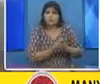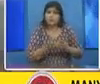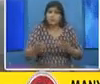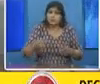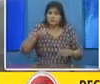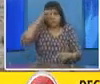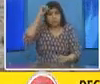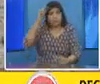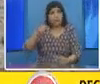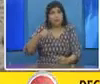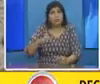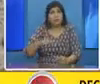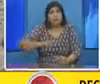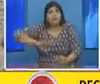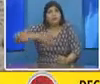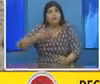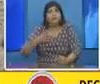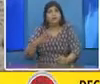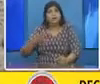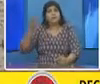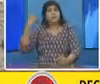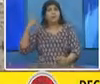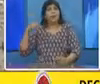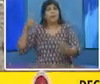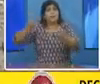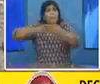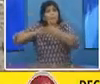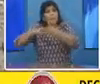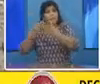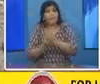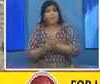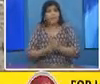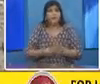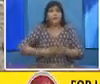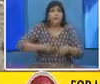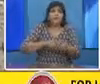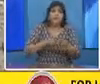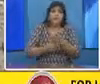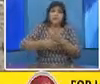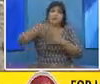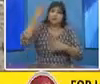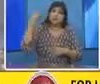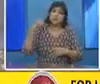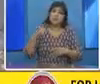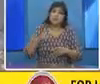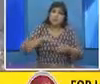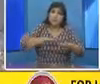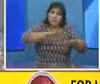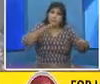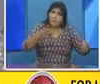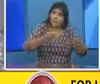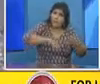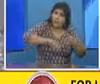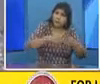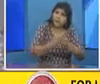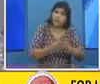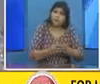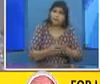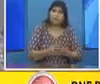जिनमें भारत दशकों से बंधा हुआ था। वर्षों से हमारा माइनिंग सेक्टर लॉकडाउन में